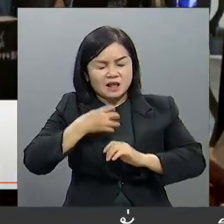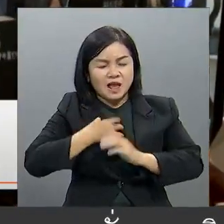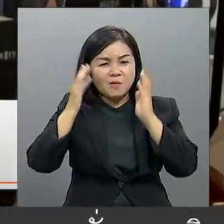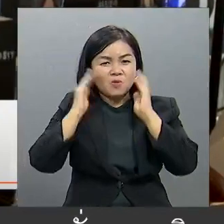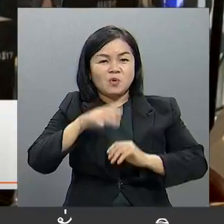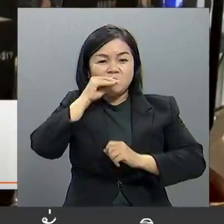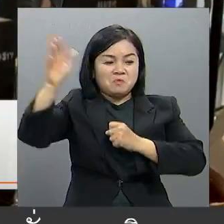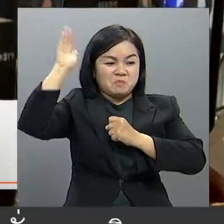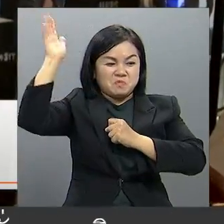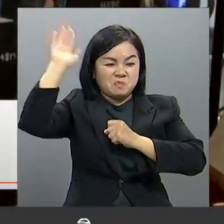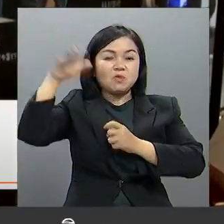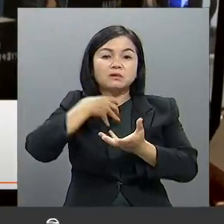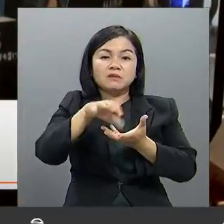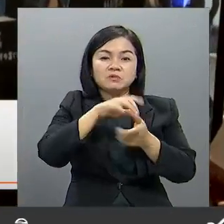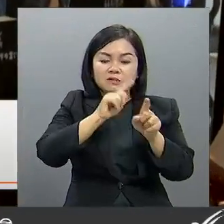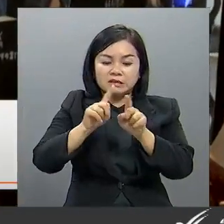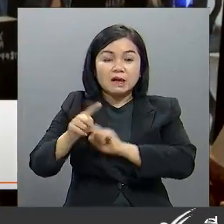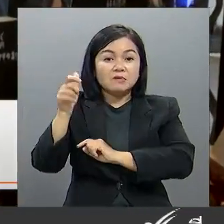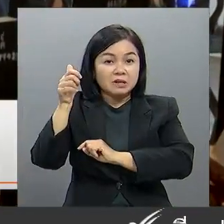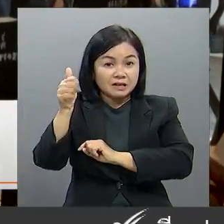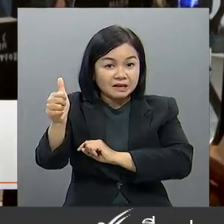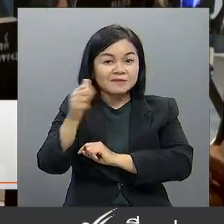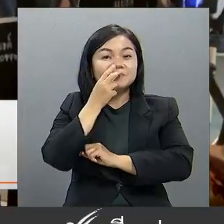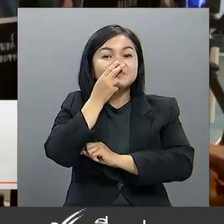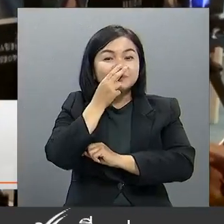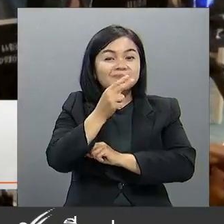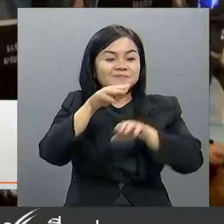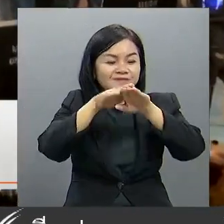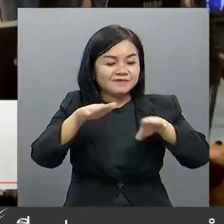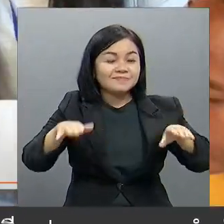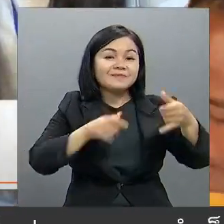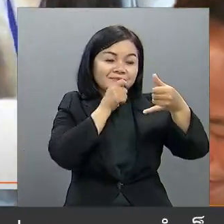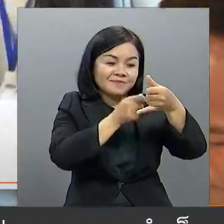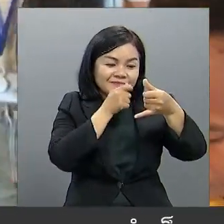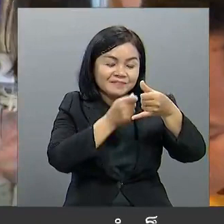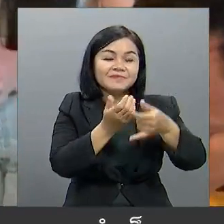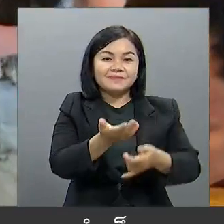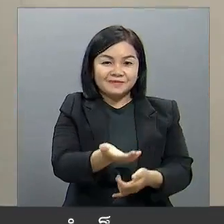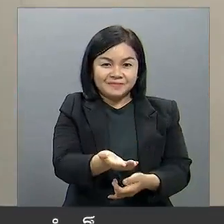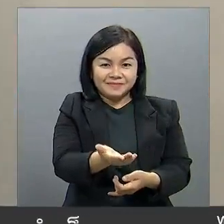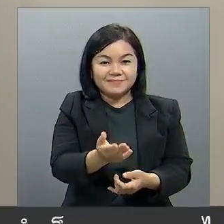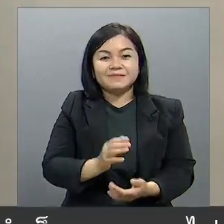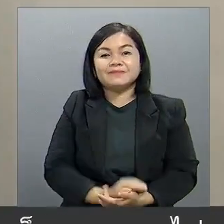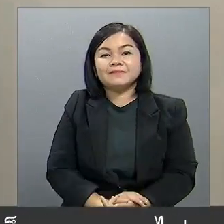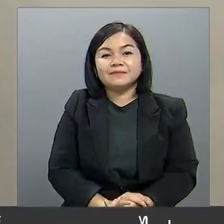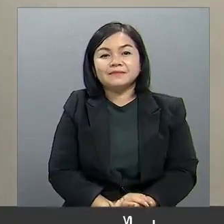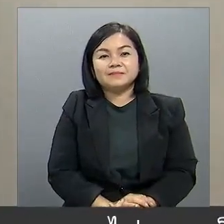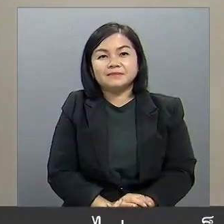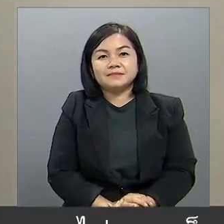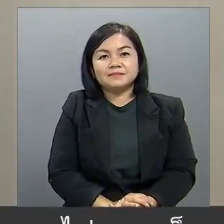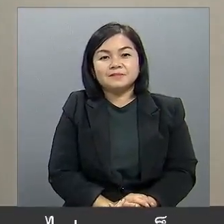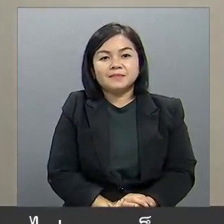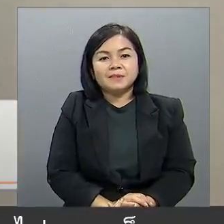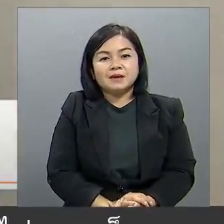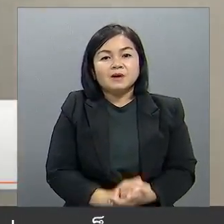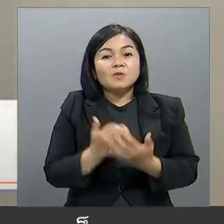จริงค่ะเด๋ยชุงนพาคุณผชมไปฟังเสีงน้ๆยาวชนแนะนำตัวกันเลยดีกวาค่ะสวัดีค่ะ